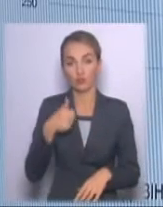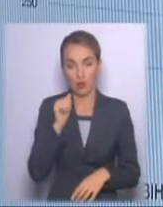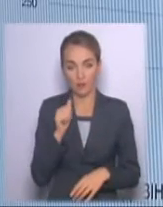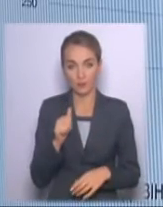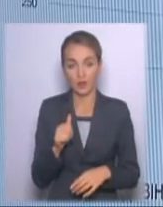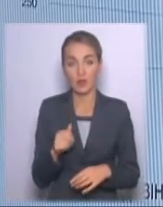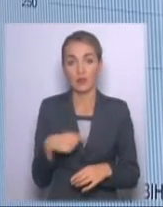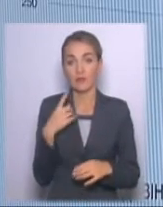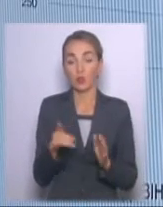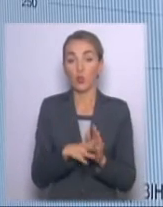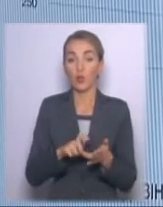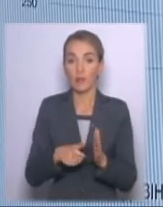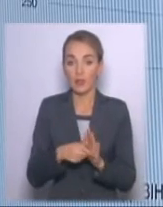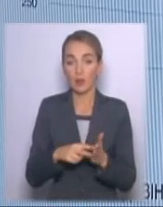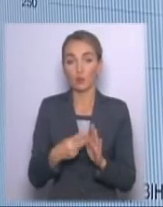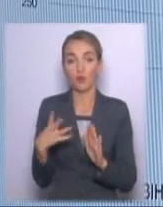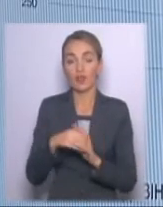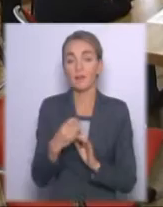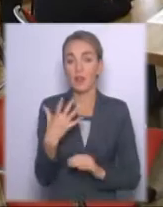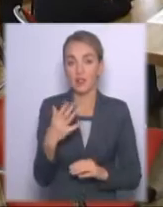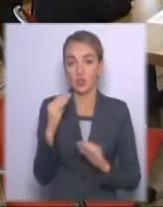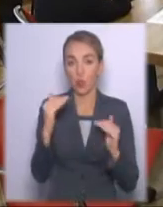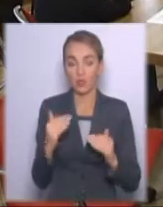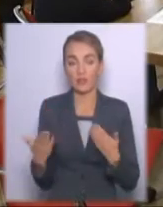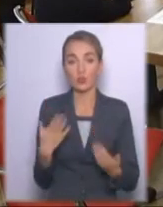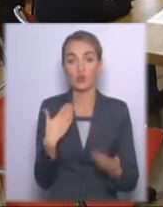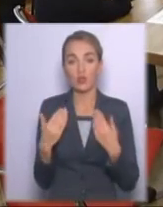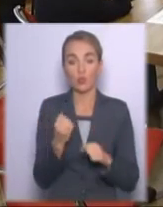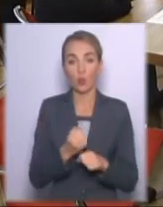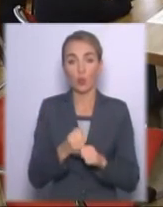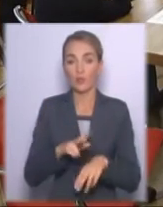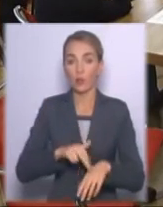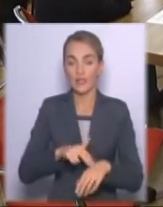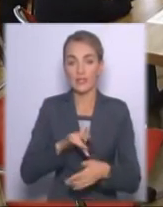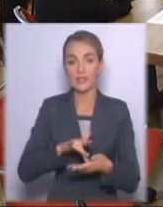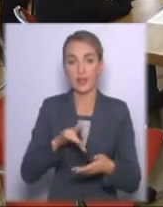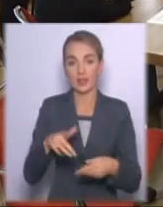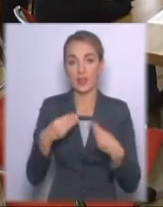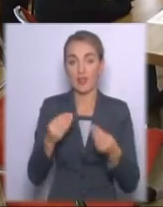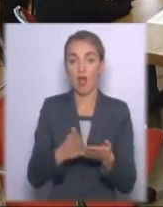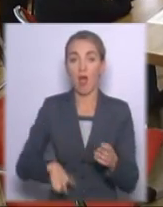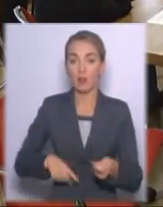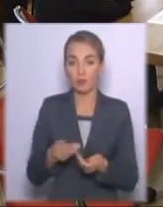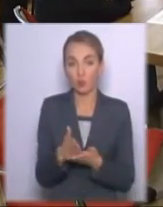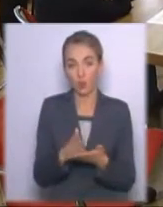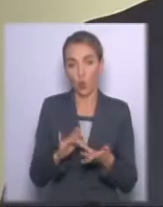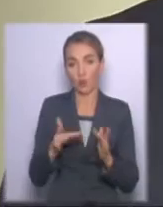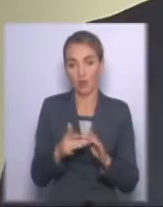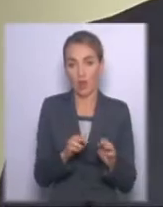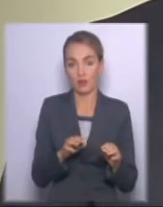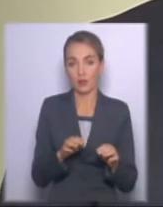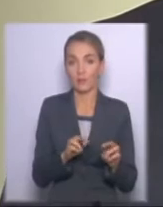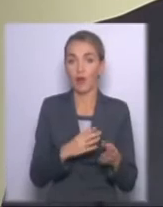Загалом в електронному кабінеті мера планують впровадити 15 розділів, які стосуватимуться роботи поліції, центрів надання адмінпослуг та онлайн-карту заторів.